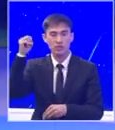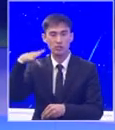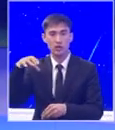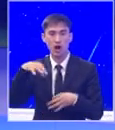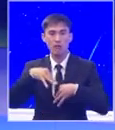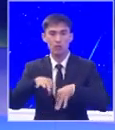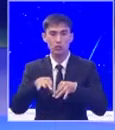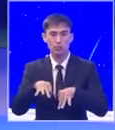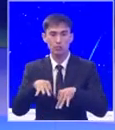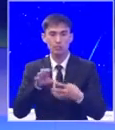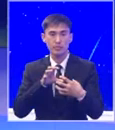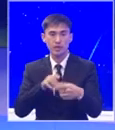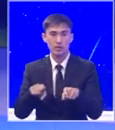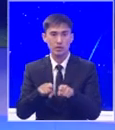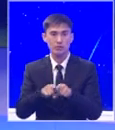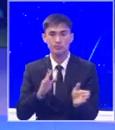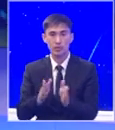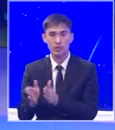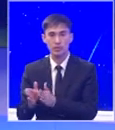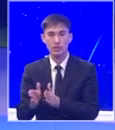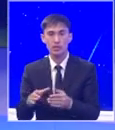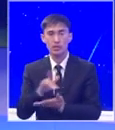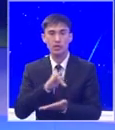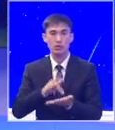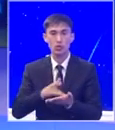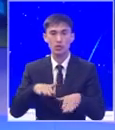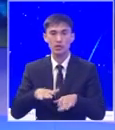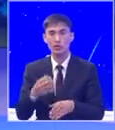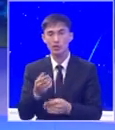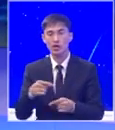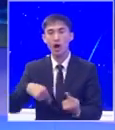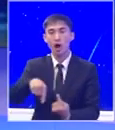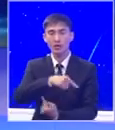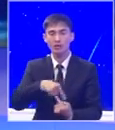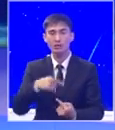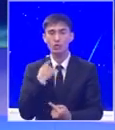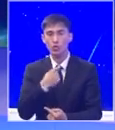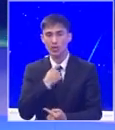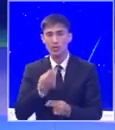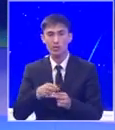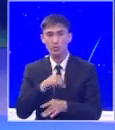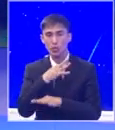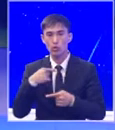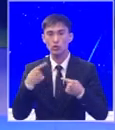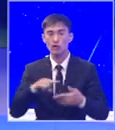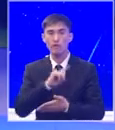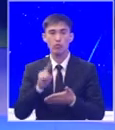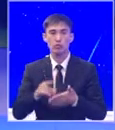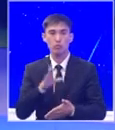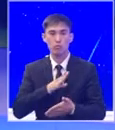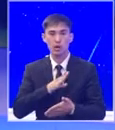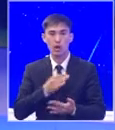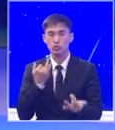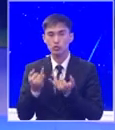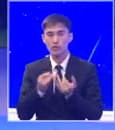сообщением. Таким образом, приводится в порядок не только городская зона, но и окраины Талдыкургана. Эти и многие другие вопросы стали